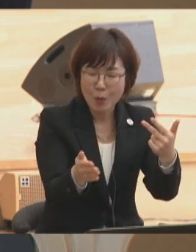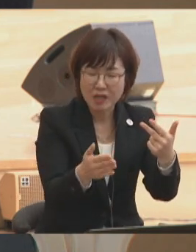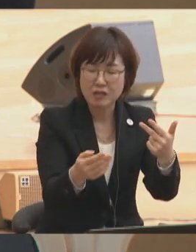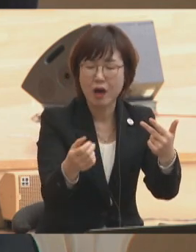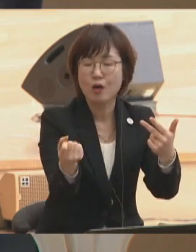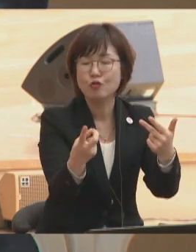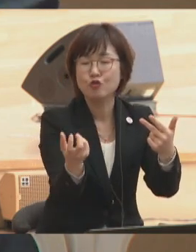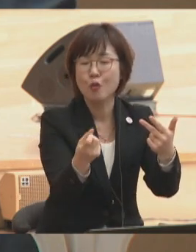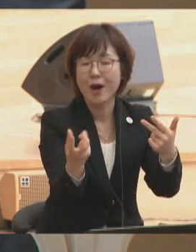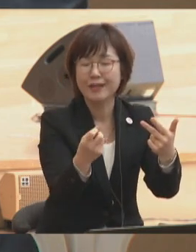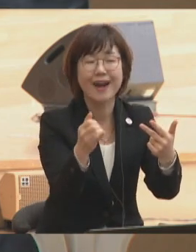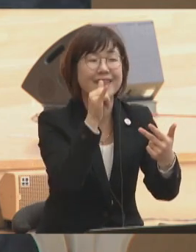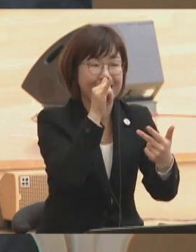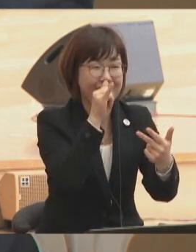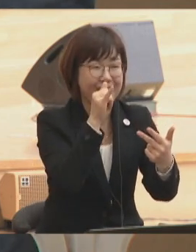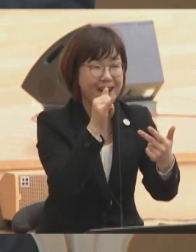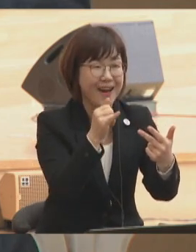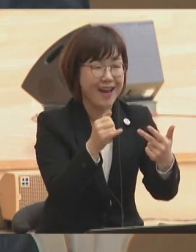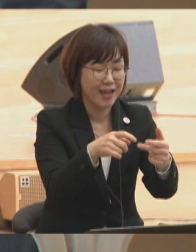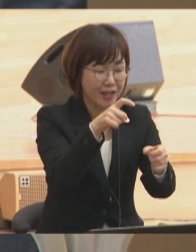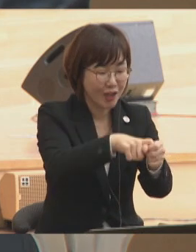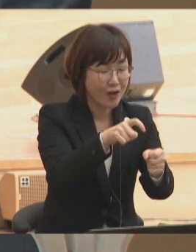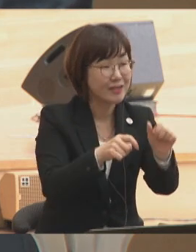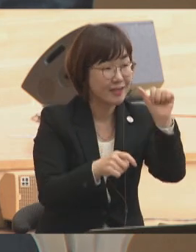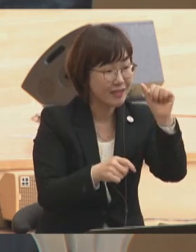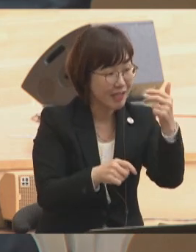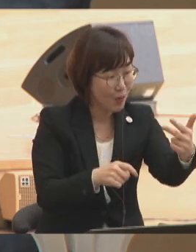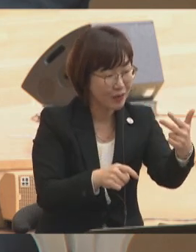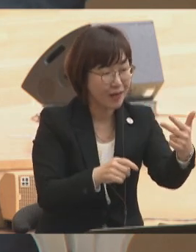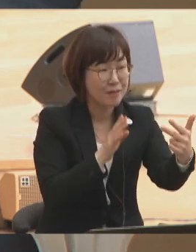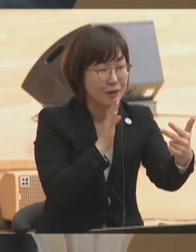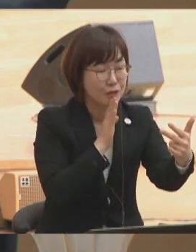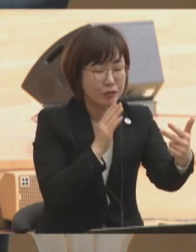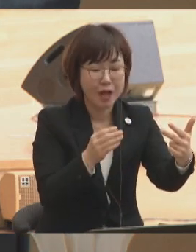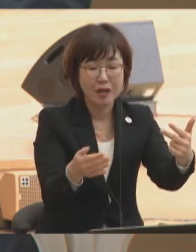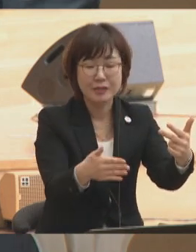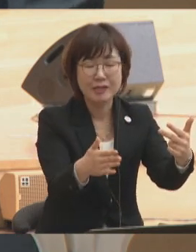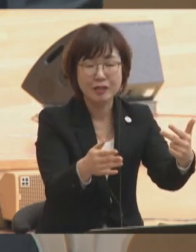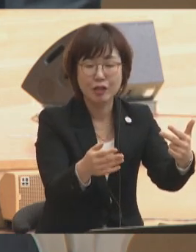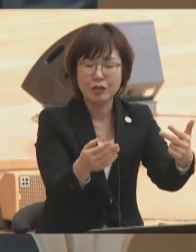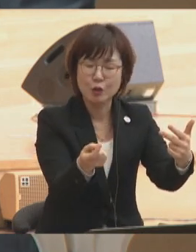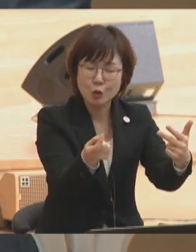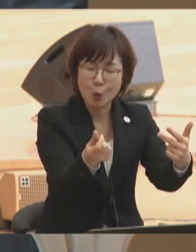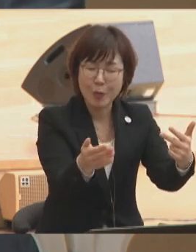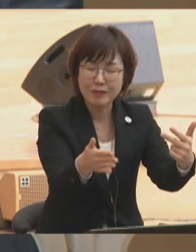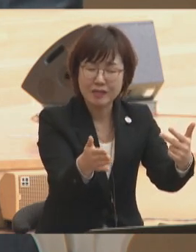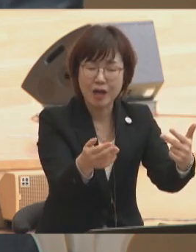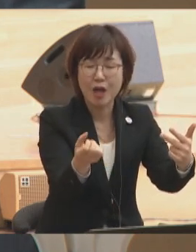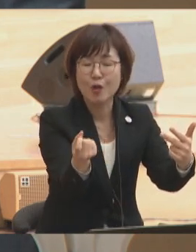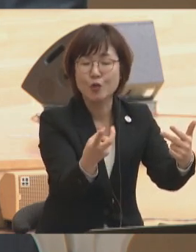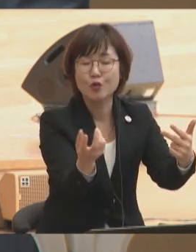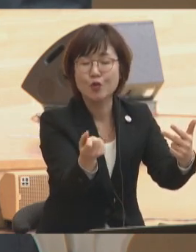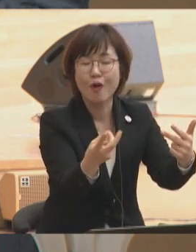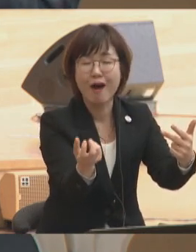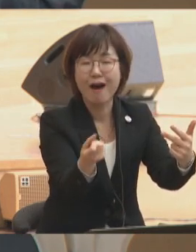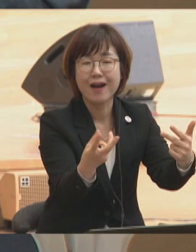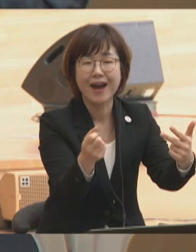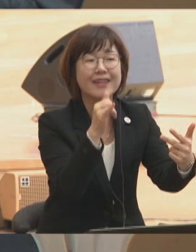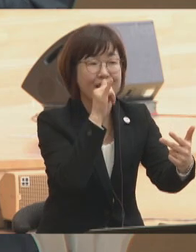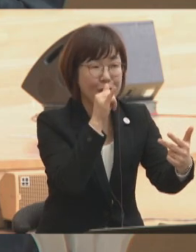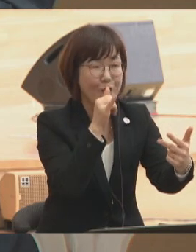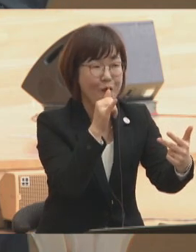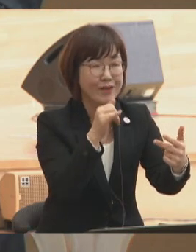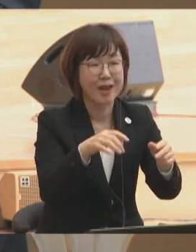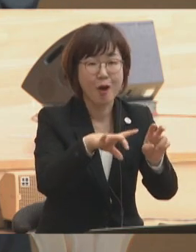마리가 있나이다 하거늘. 예, 떡이 몇 개가 있다고? 일곱 개. 그리고 생선은 작은 생선 두어 마리가 있나이다.